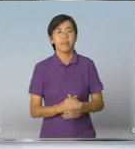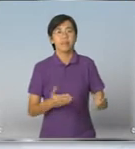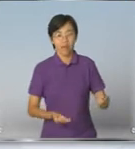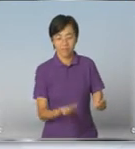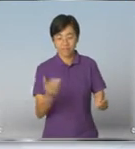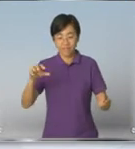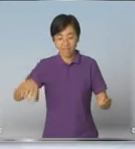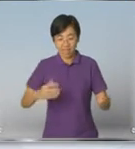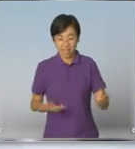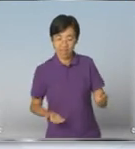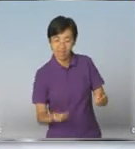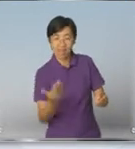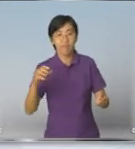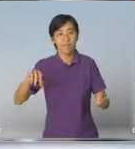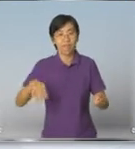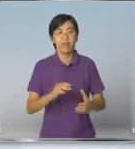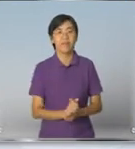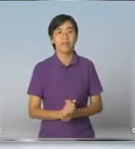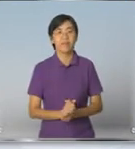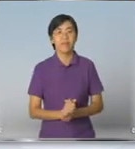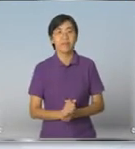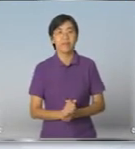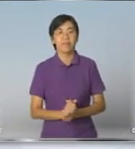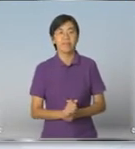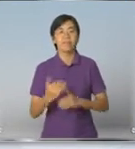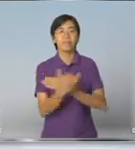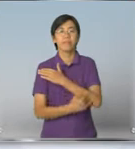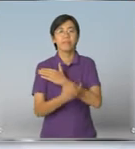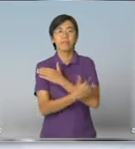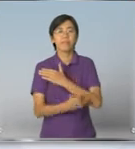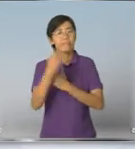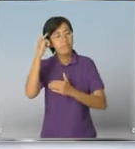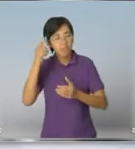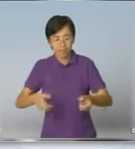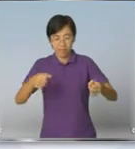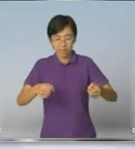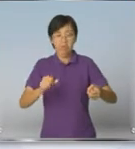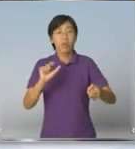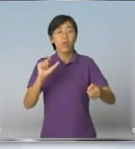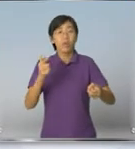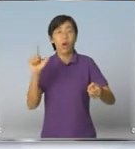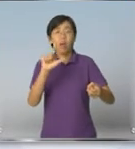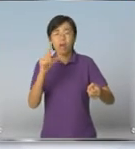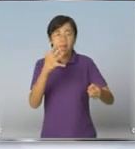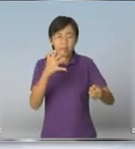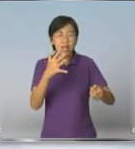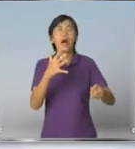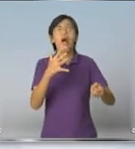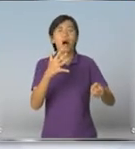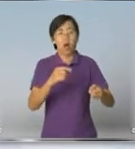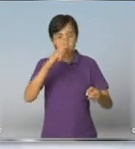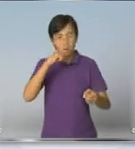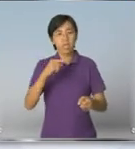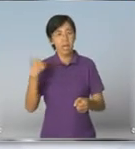ไหมครับ เหมือนกันนะคะที่ฉันเคยใช้คือในต่างประเทศเขาก็ไม่ได้หากระทะทองได้ง่าย